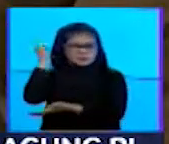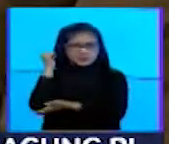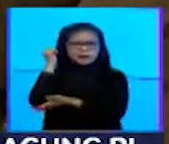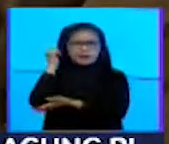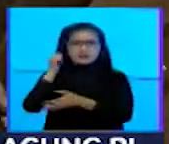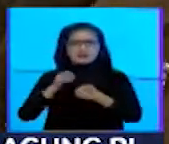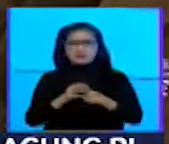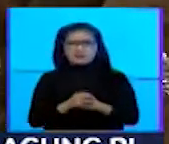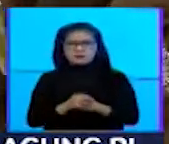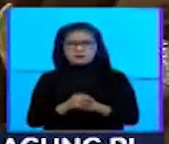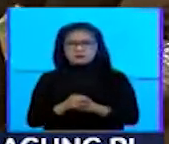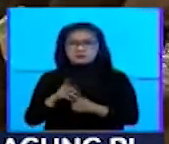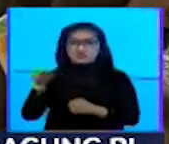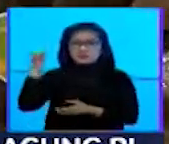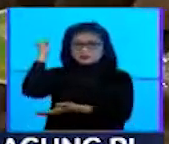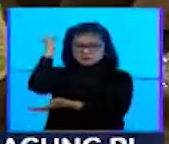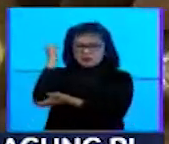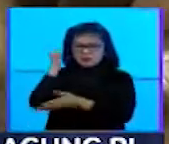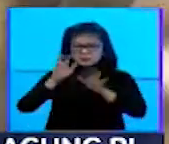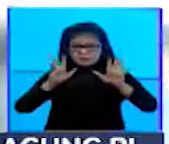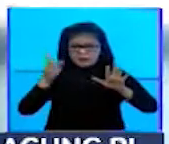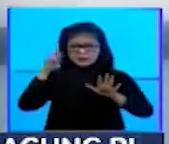ini tersangka yang ke-9 PT Asabri.